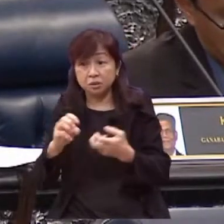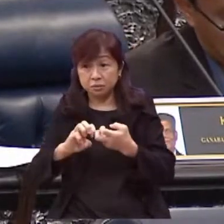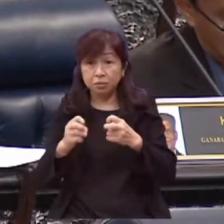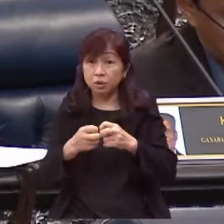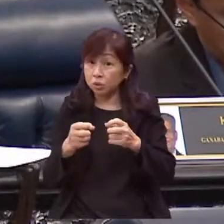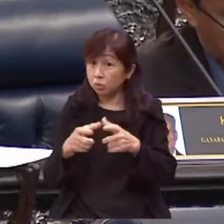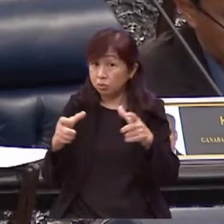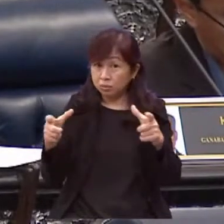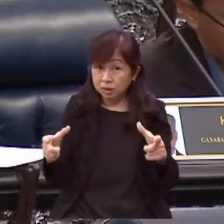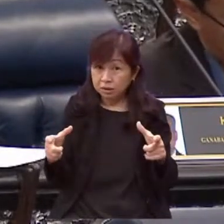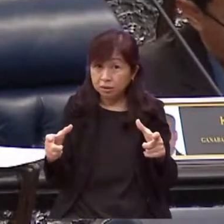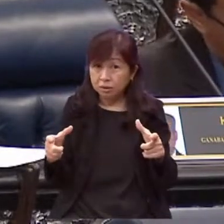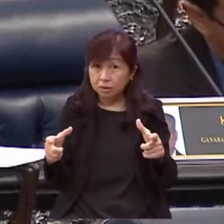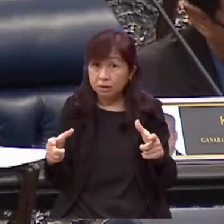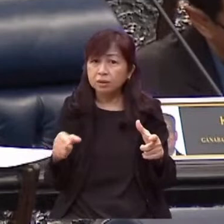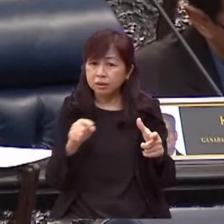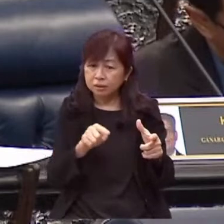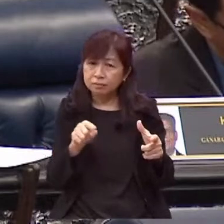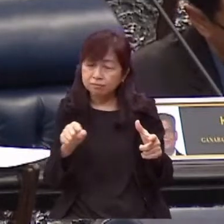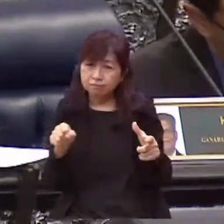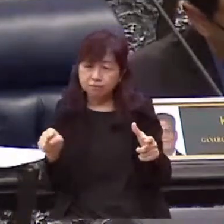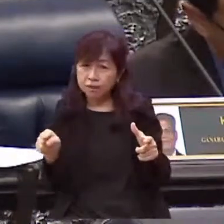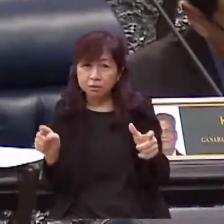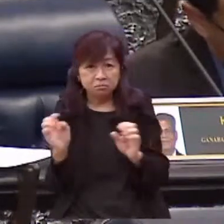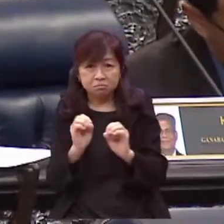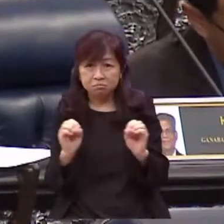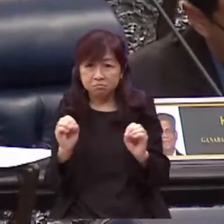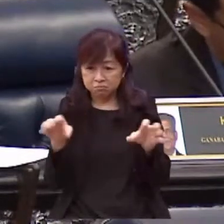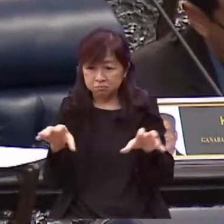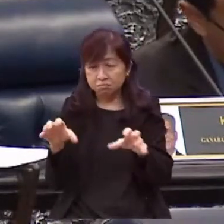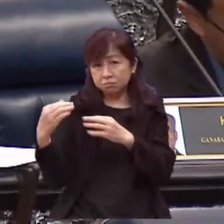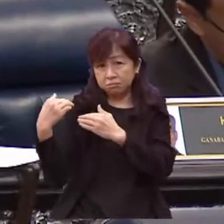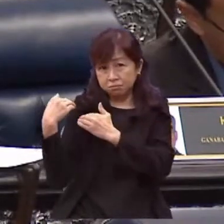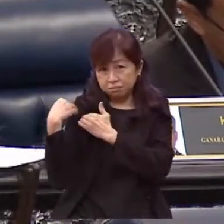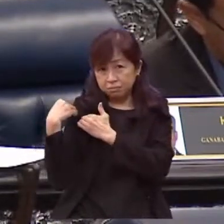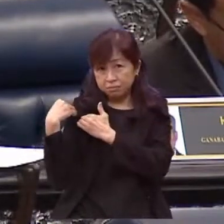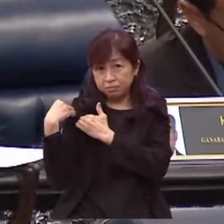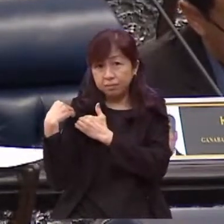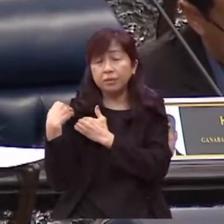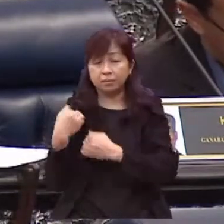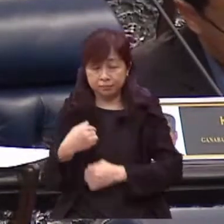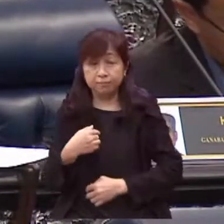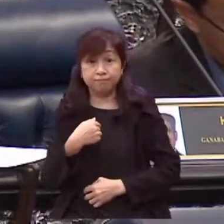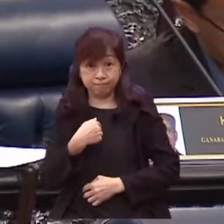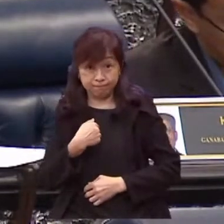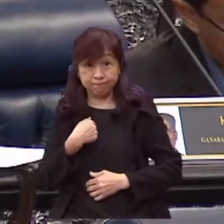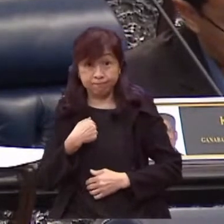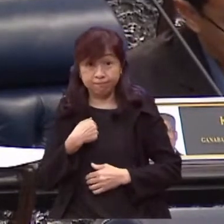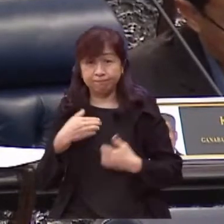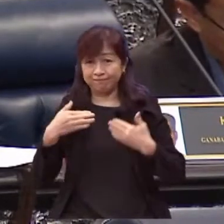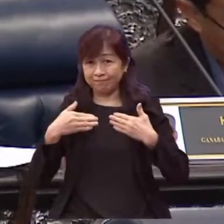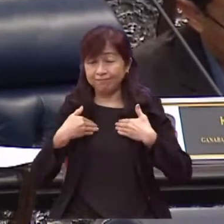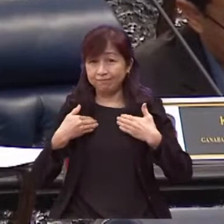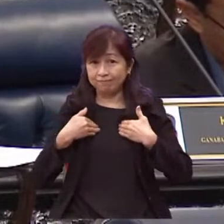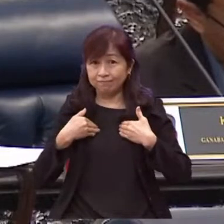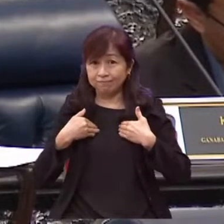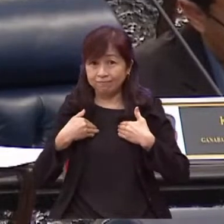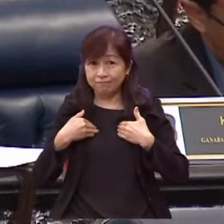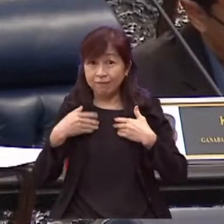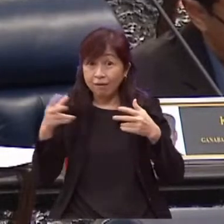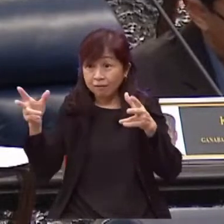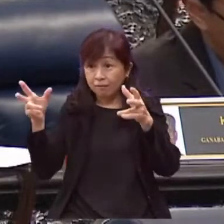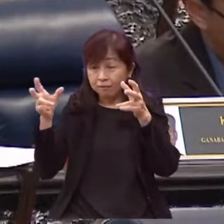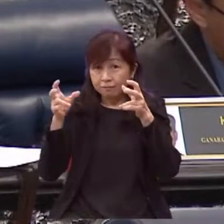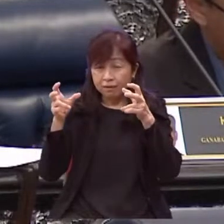Ibu juga tentang yang tidak menjalankan tanggung jawab dan saya amat gembira mendengar jawaban nah